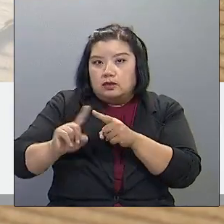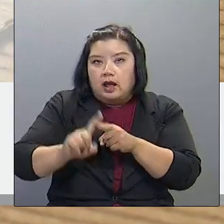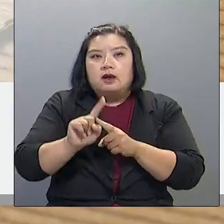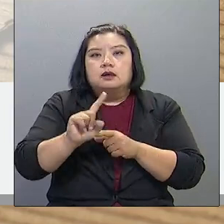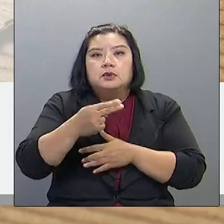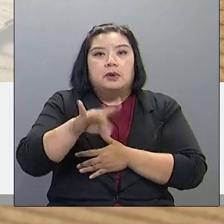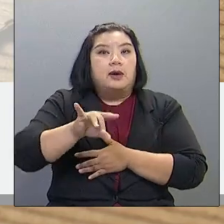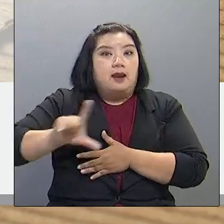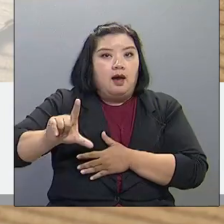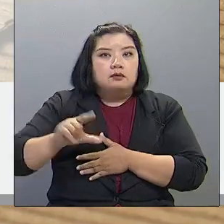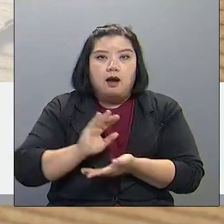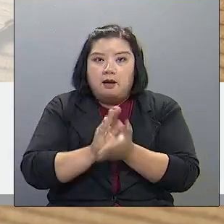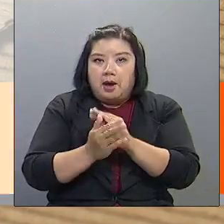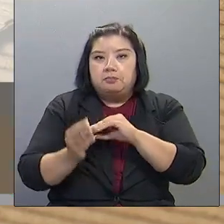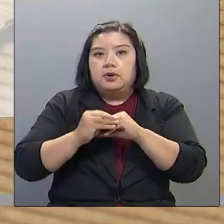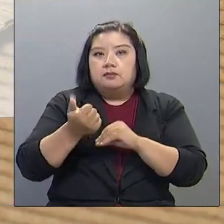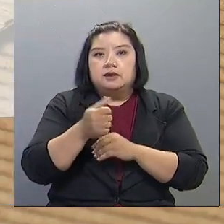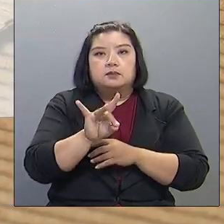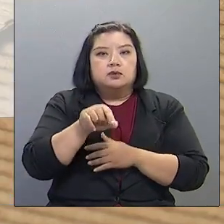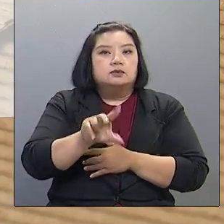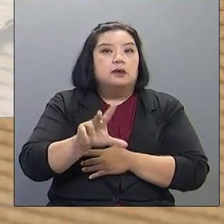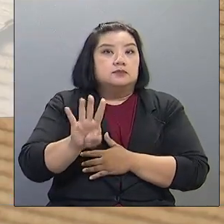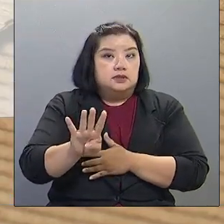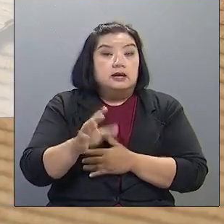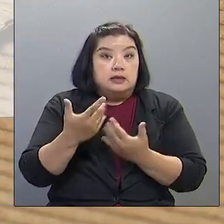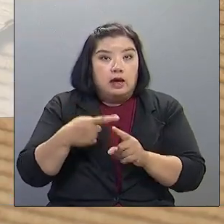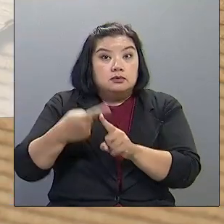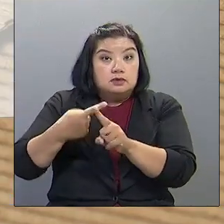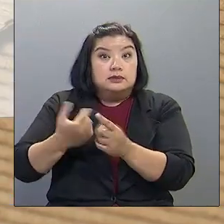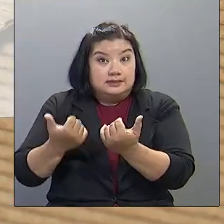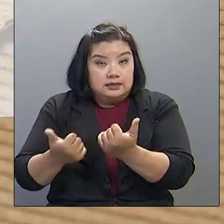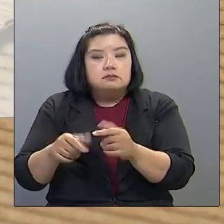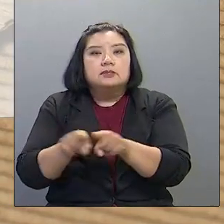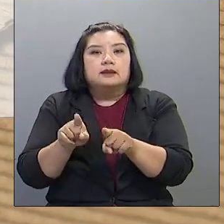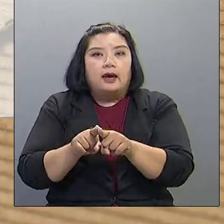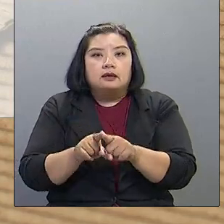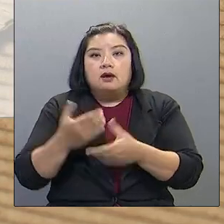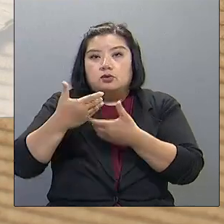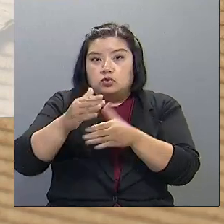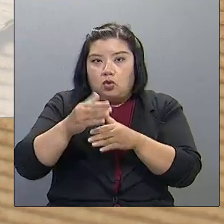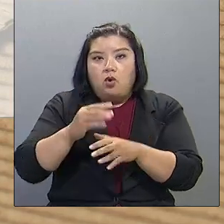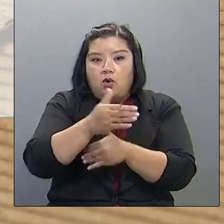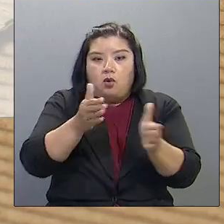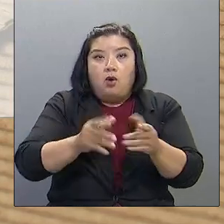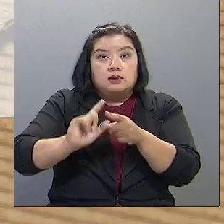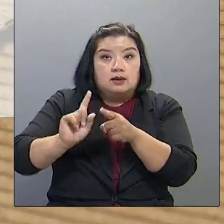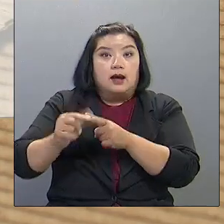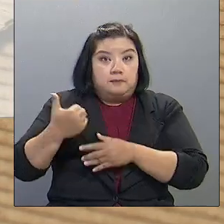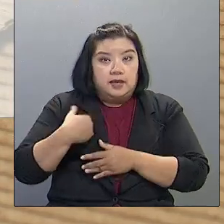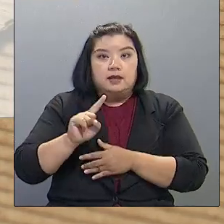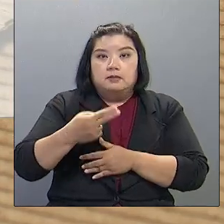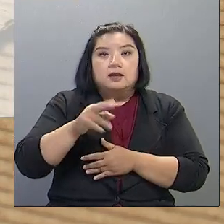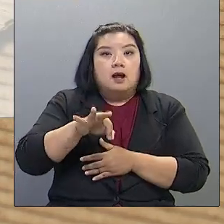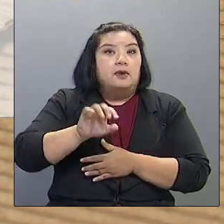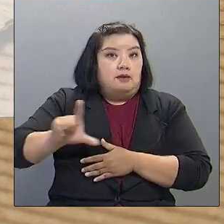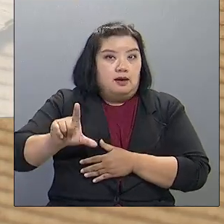ทค่ะปรับตัวขึ้น 18.34 และไตรมาสที่2นะคะมูลค่าการส่งออกบรรจุภัณฑ์ค่ะอยู่ที่ 19,000 ล้านบา